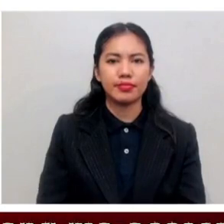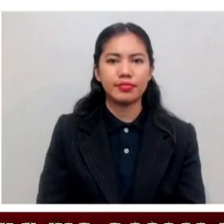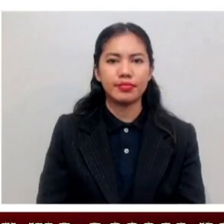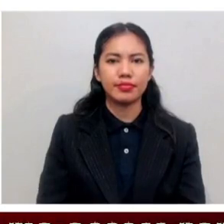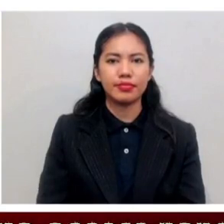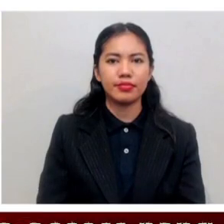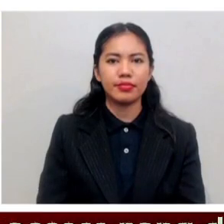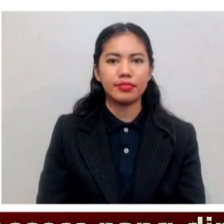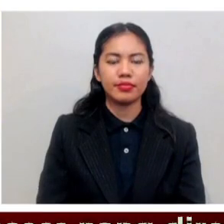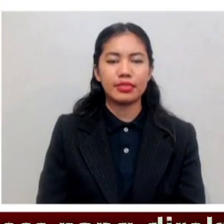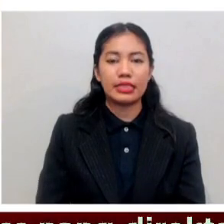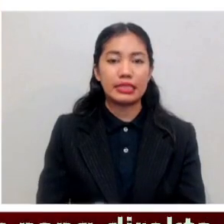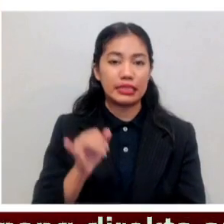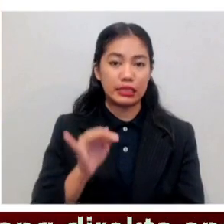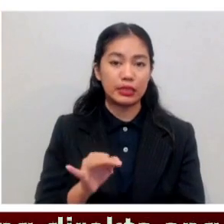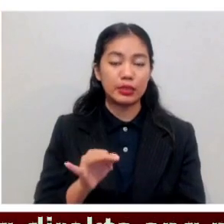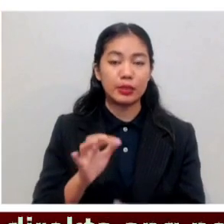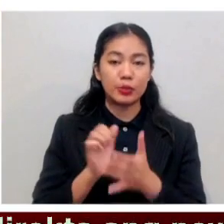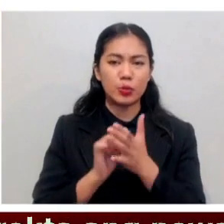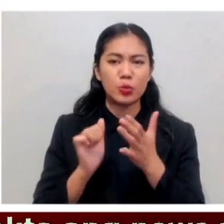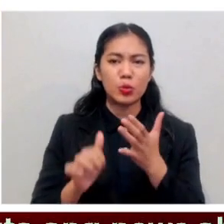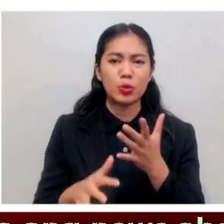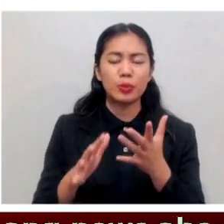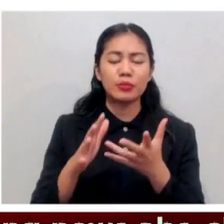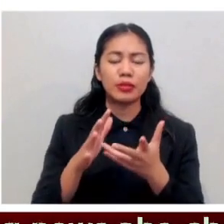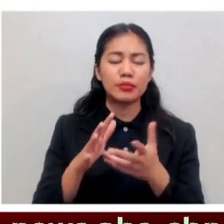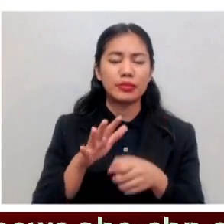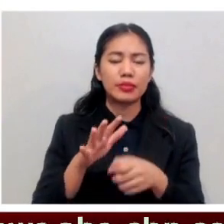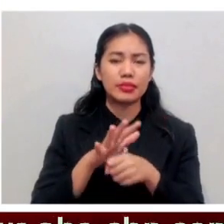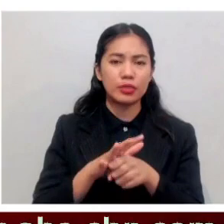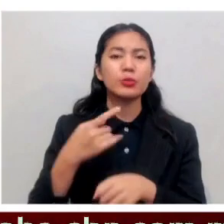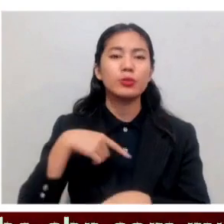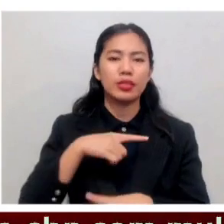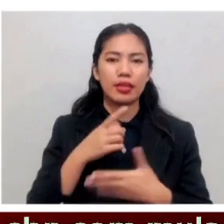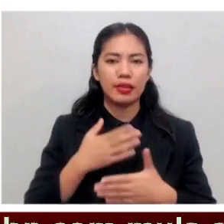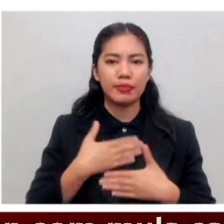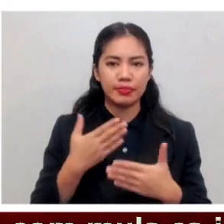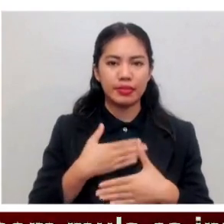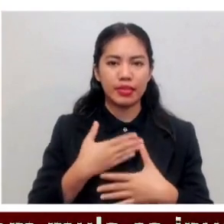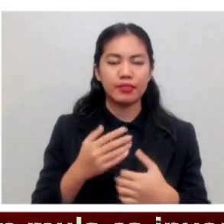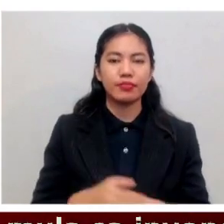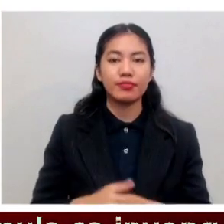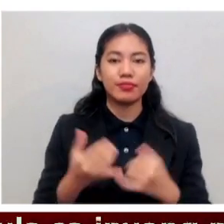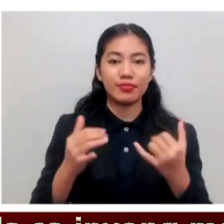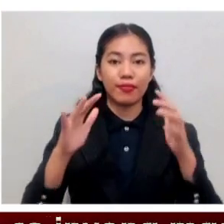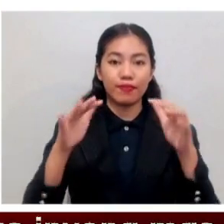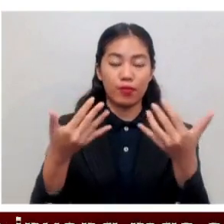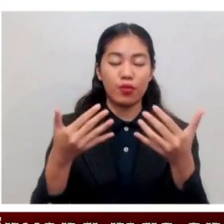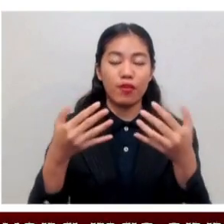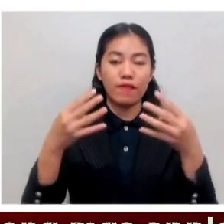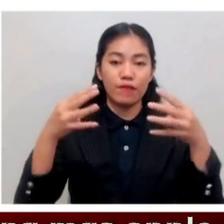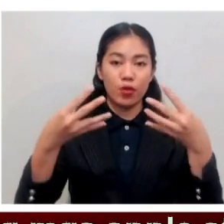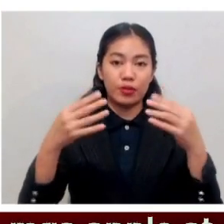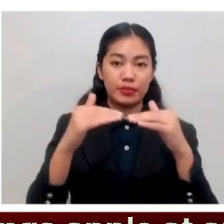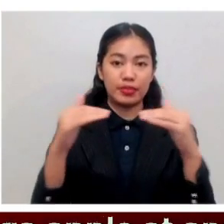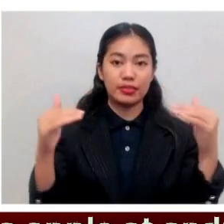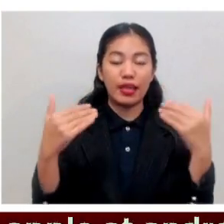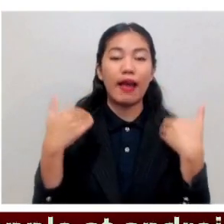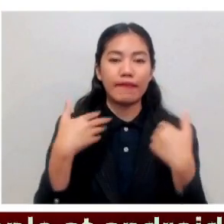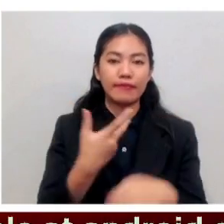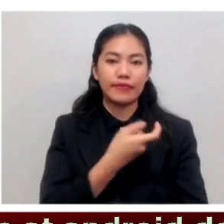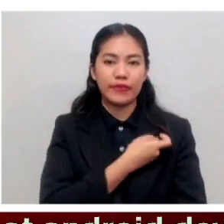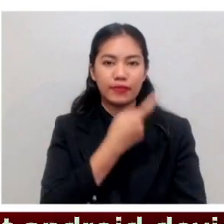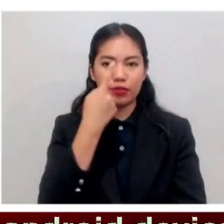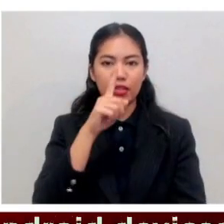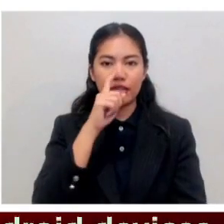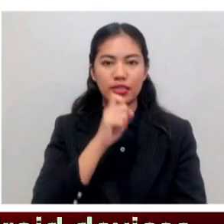siyempre, pag mawala ang stress, maligaya tayo. Sa ika-apat na palapag, merong bakunahan para sa mga edad 12